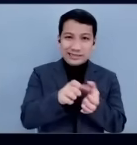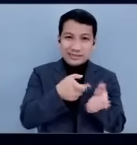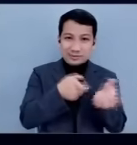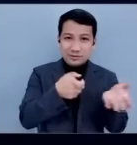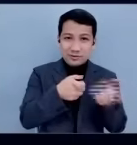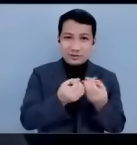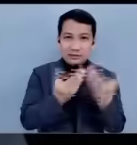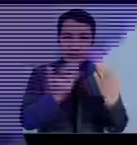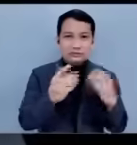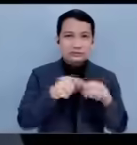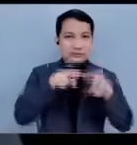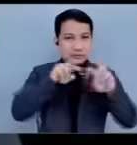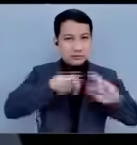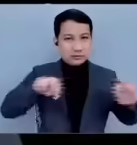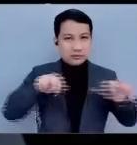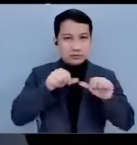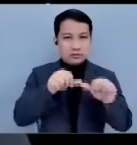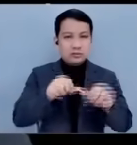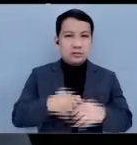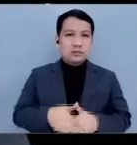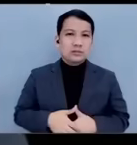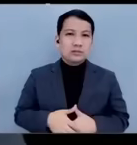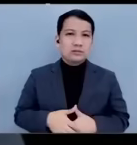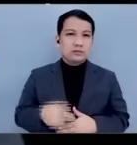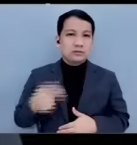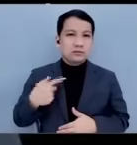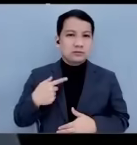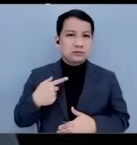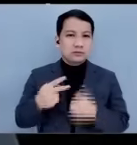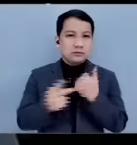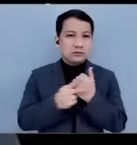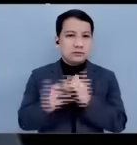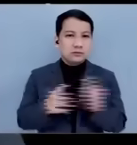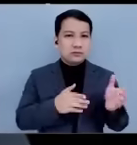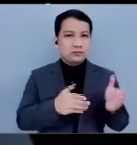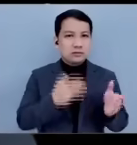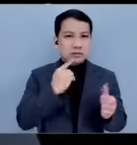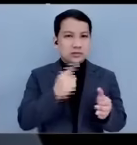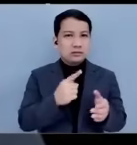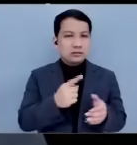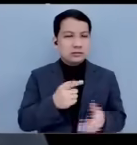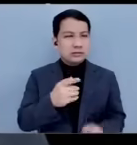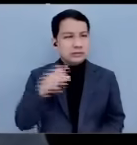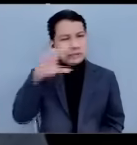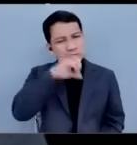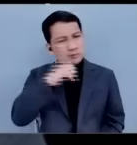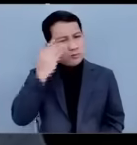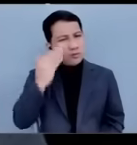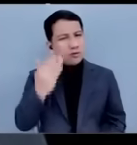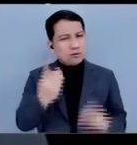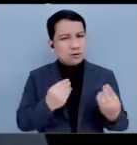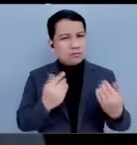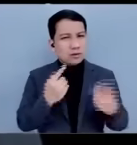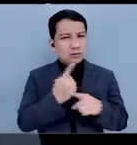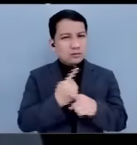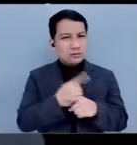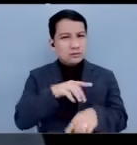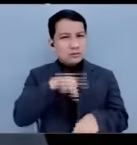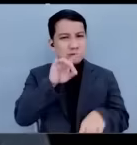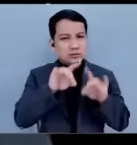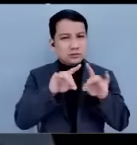Protection. But it is properly stored and that's why I said it's odd. Because we do have specially designed